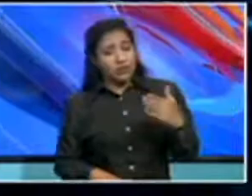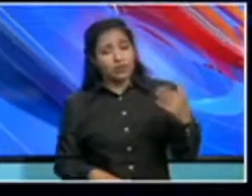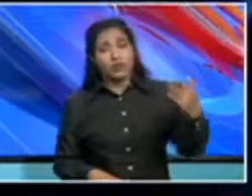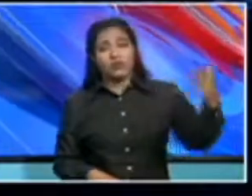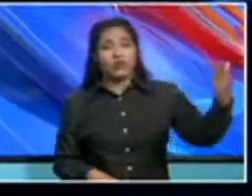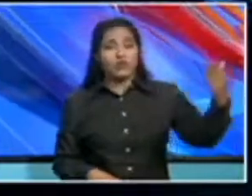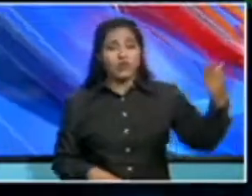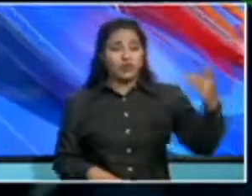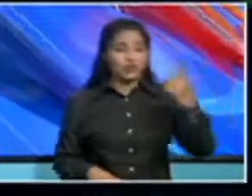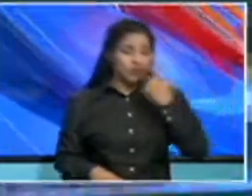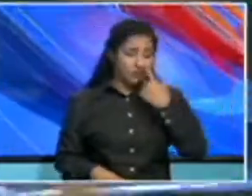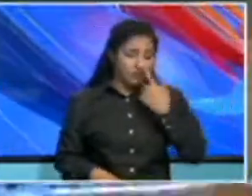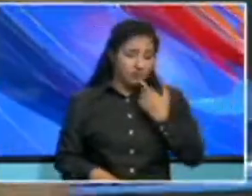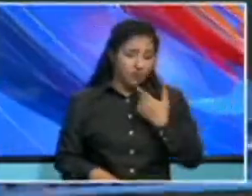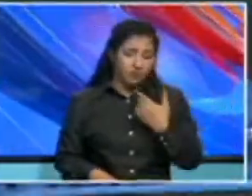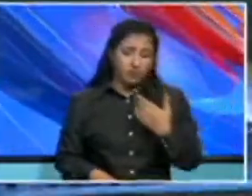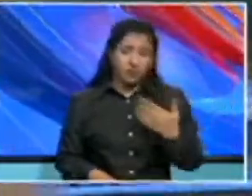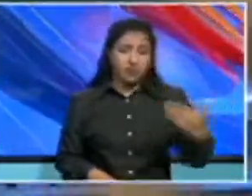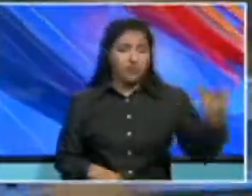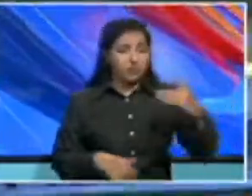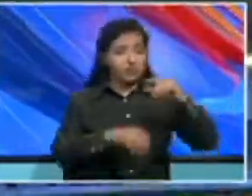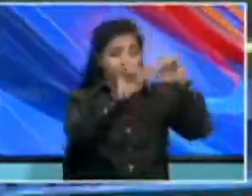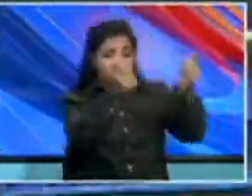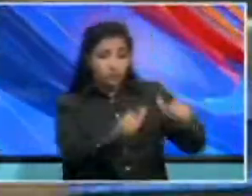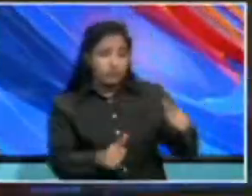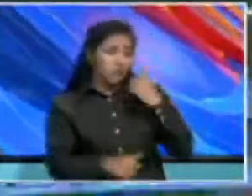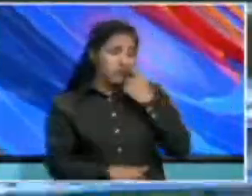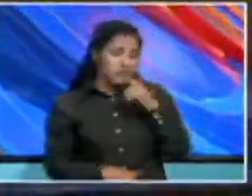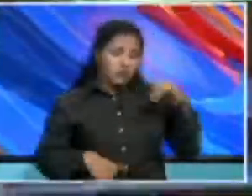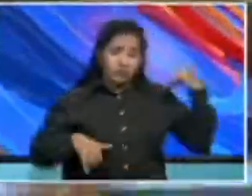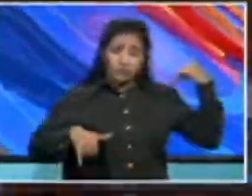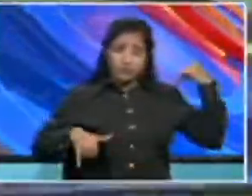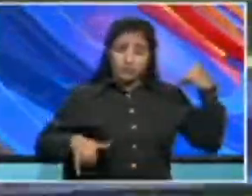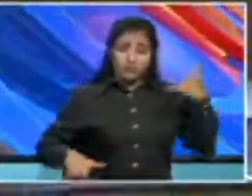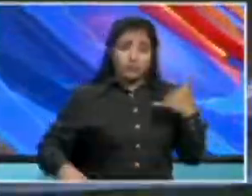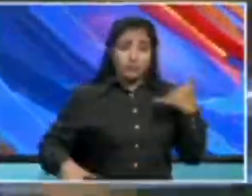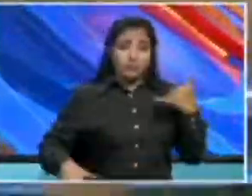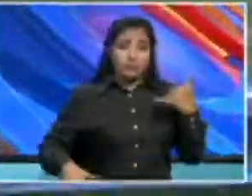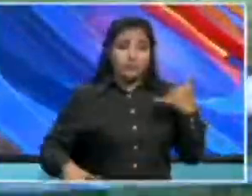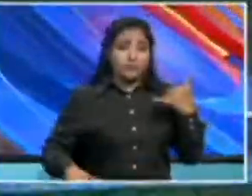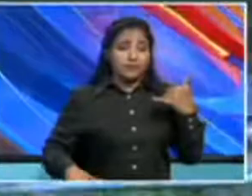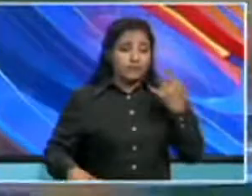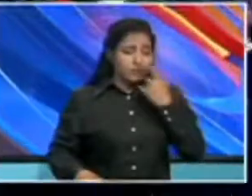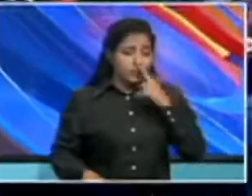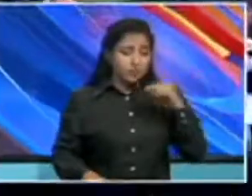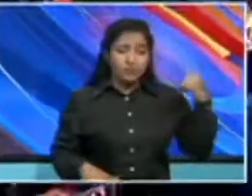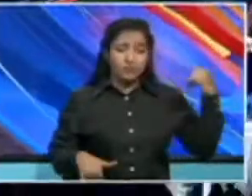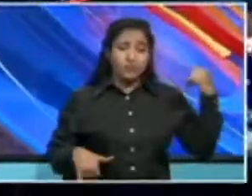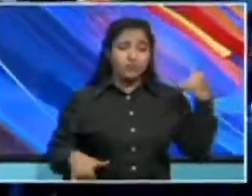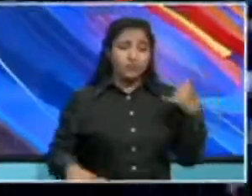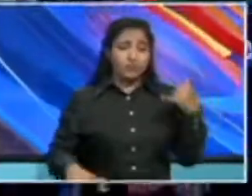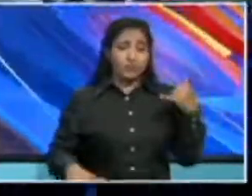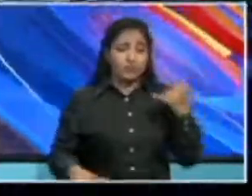प्रसिद्ध तू परमेश्वरी प्रसिद्ध